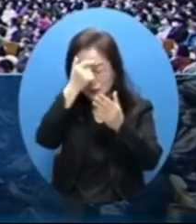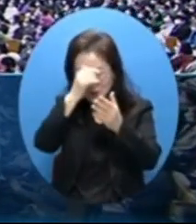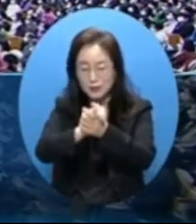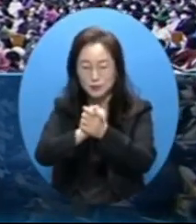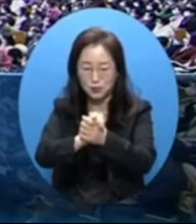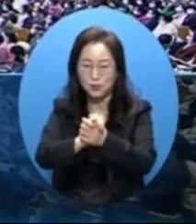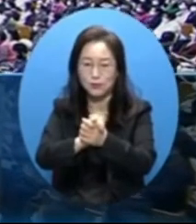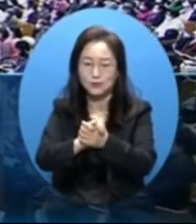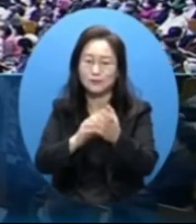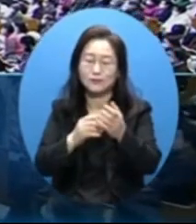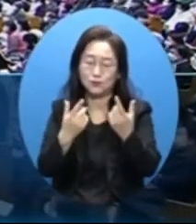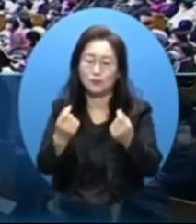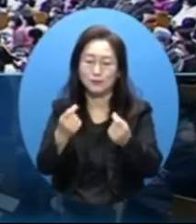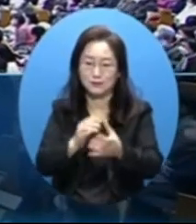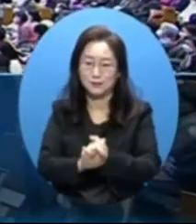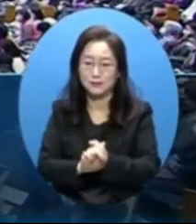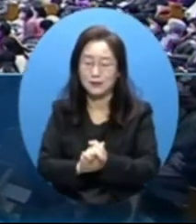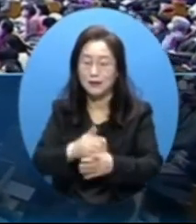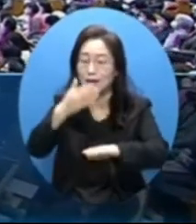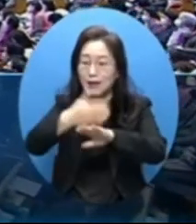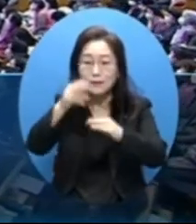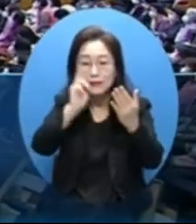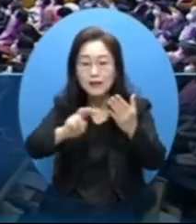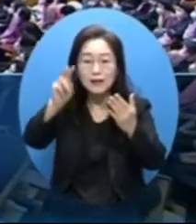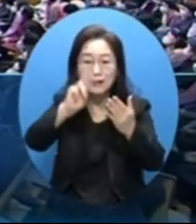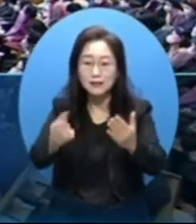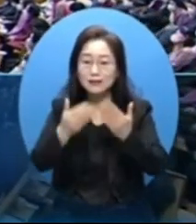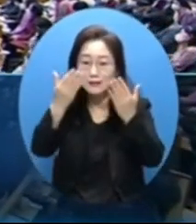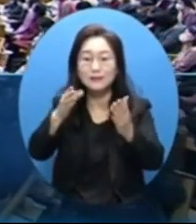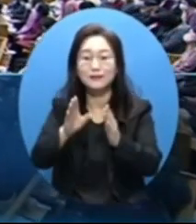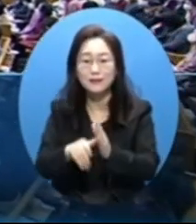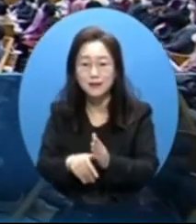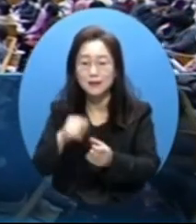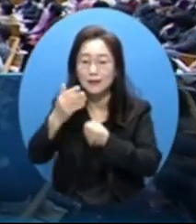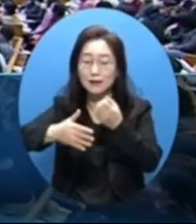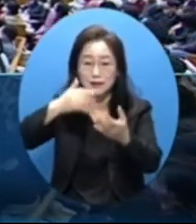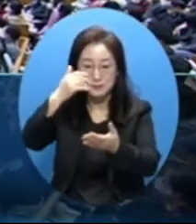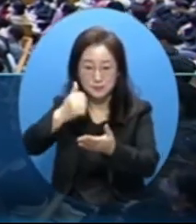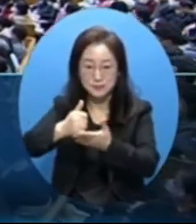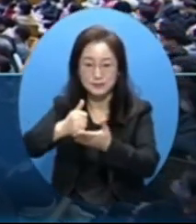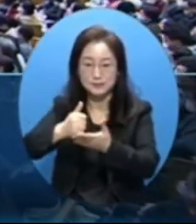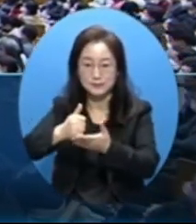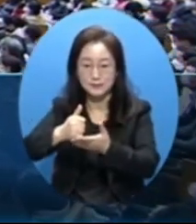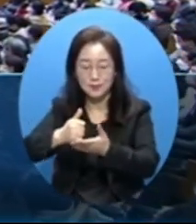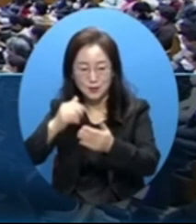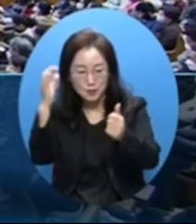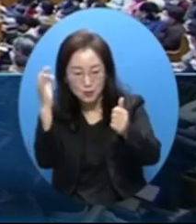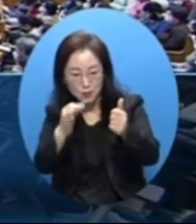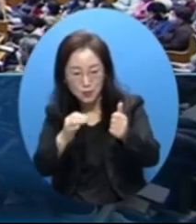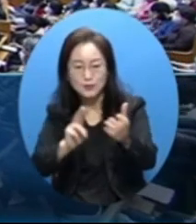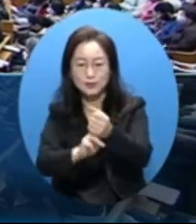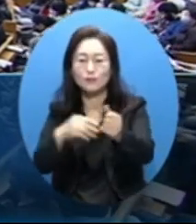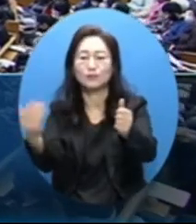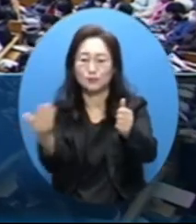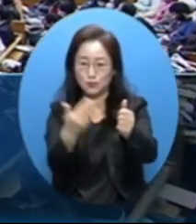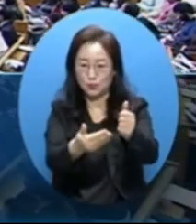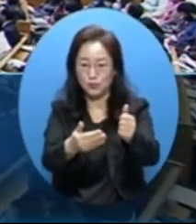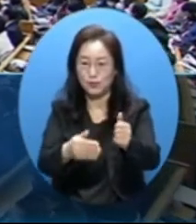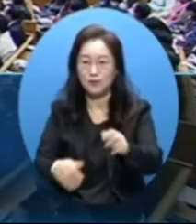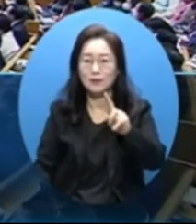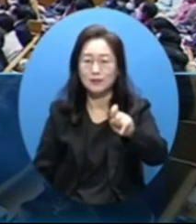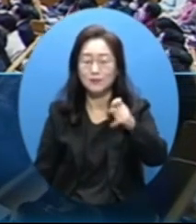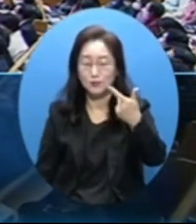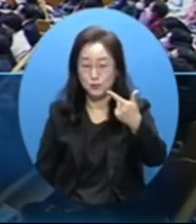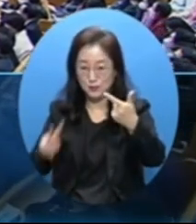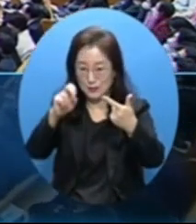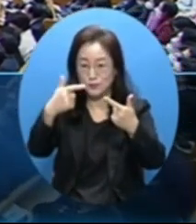그들이 감사의 찬양을 제압해 드리고 기도할 때 하나님께서 그들에게 기적을 베풀어 주셨습니다 16장